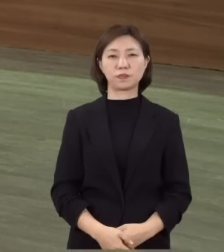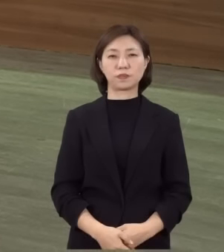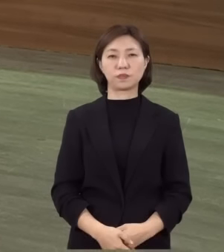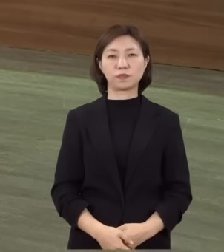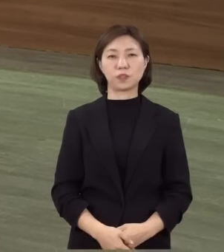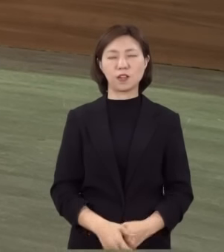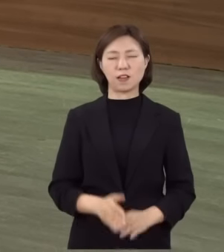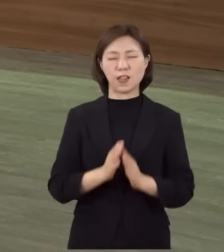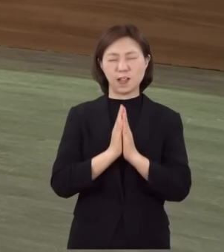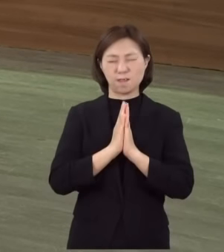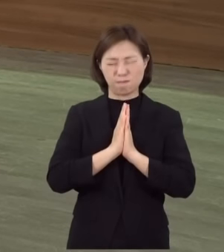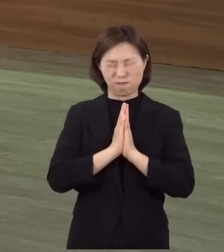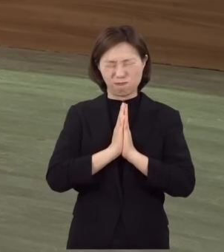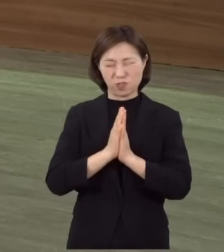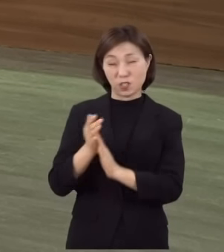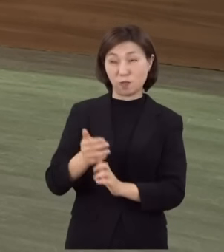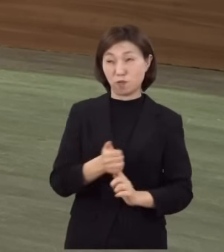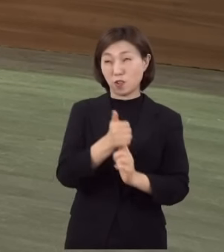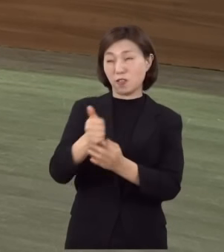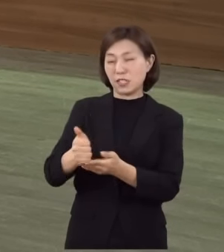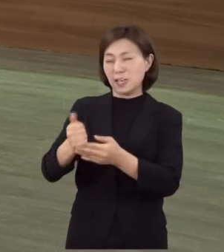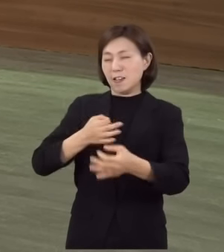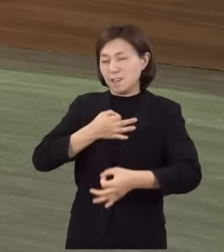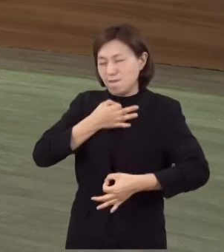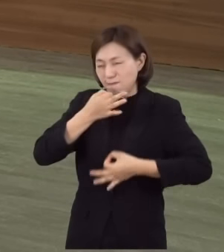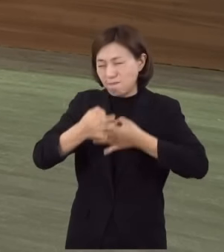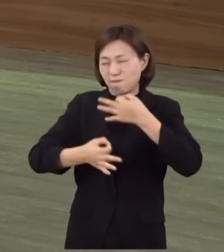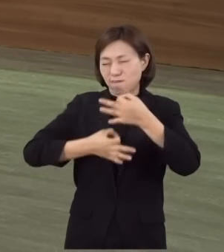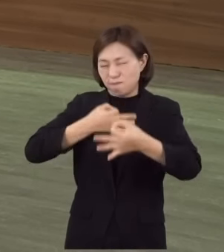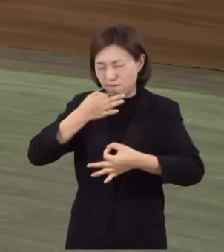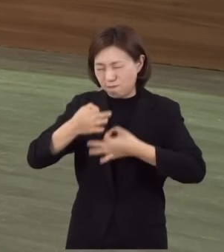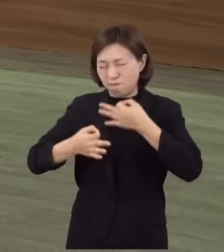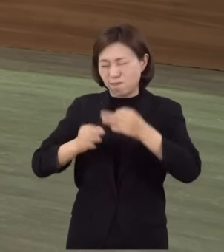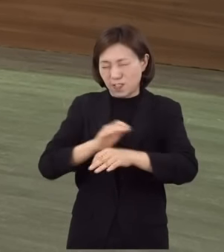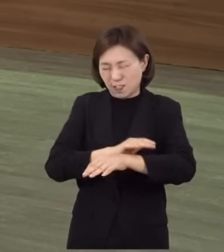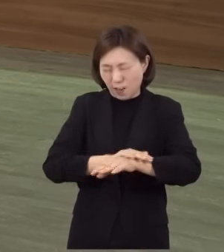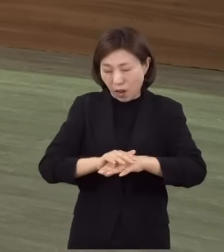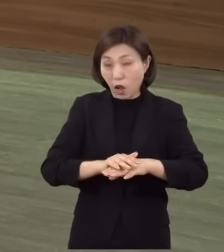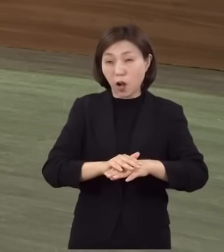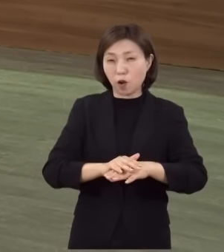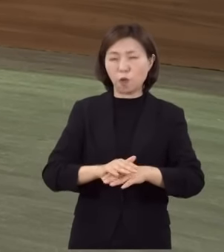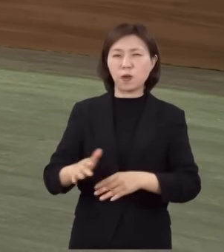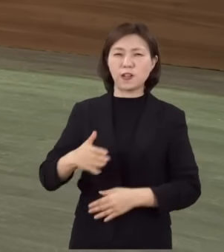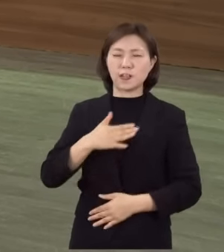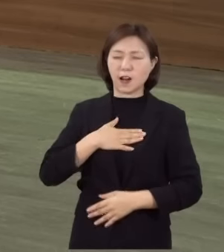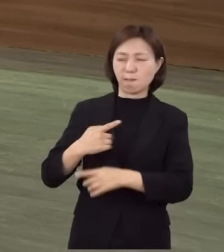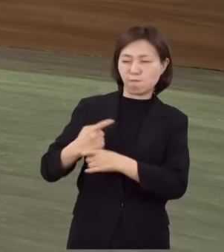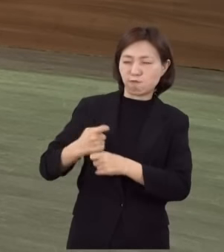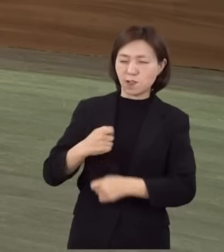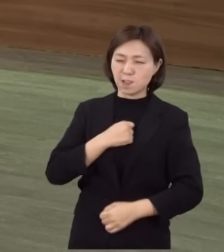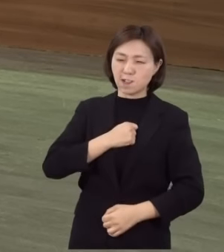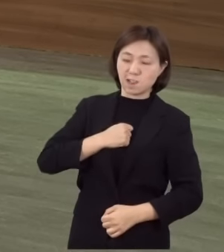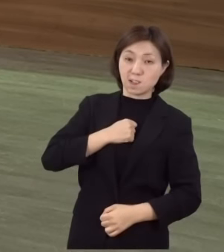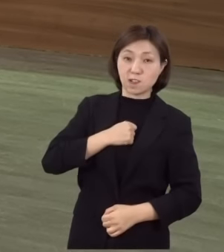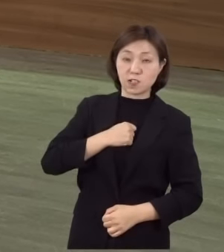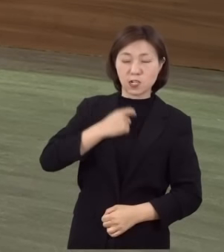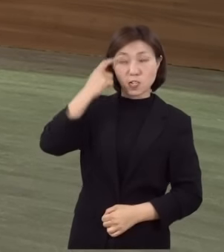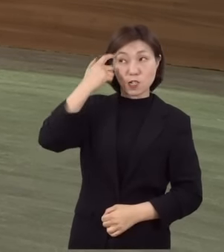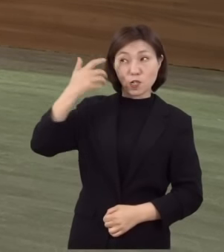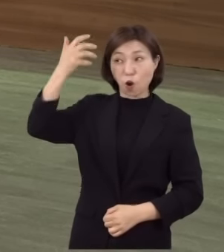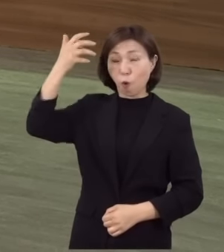되겠습니다 그리하면 원친 주들은 다시는 괴롭히지 않고